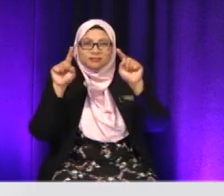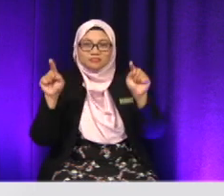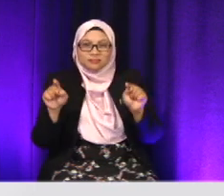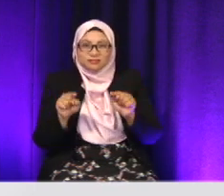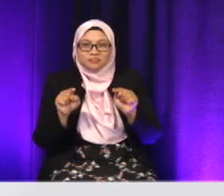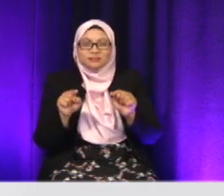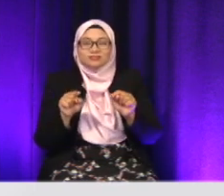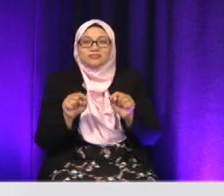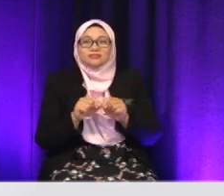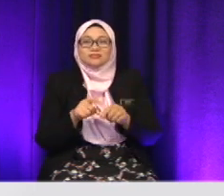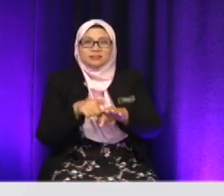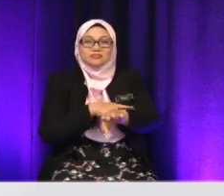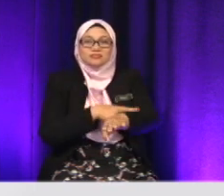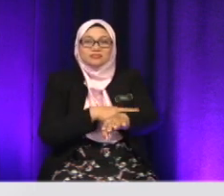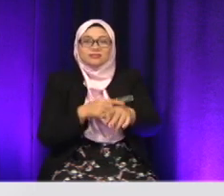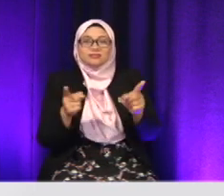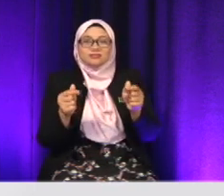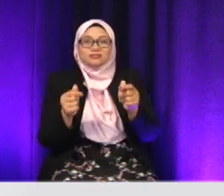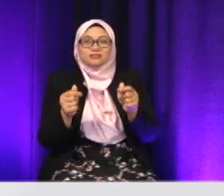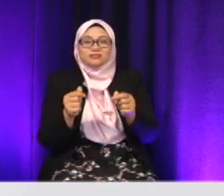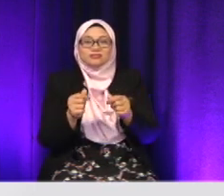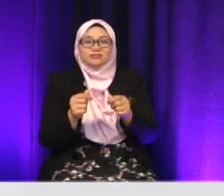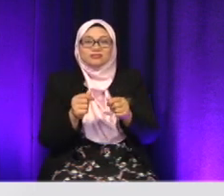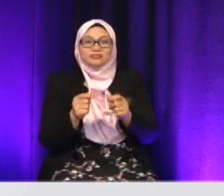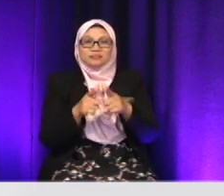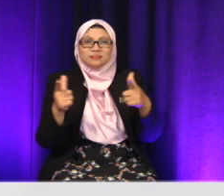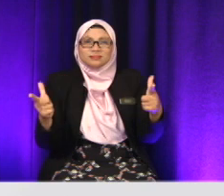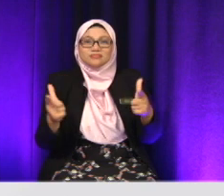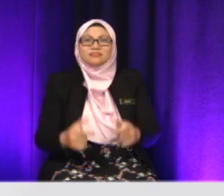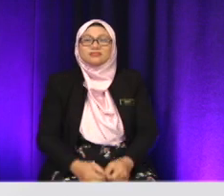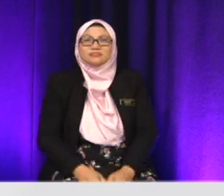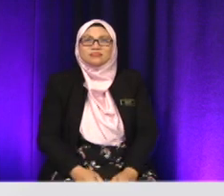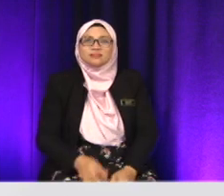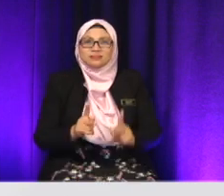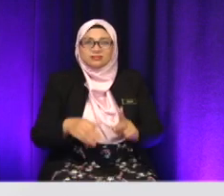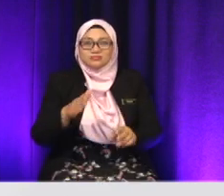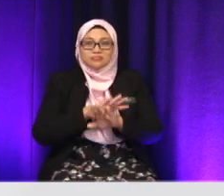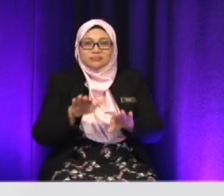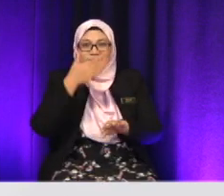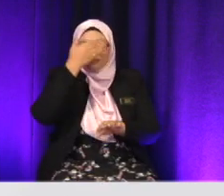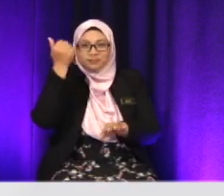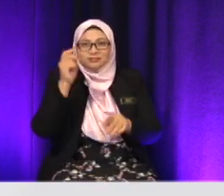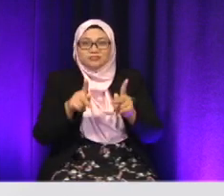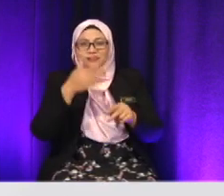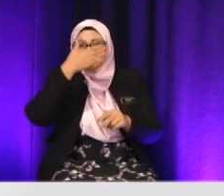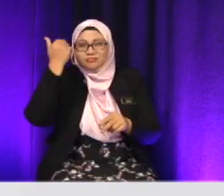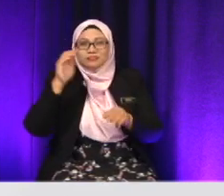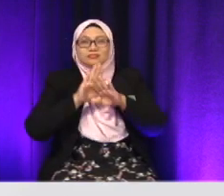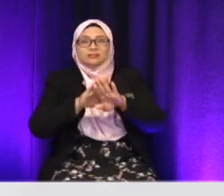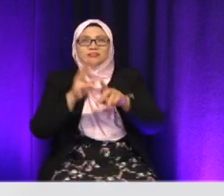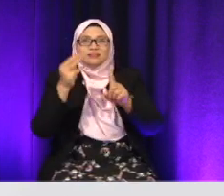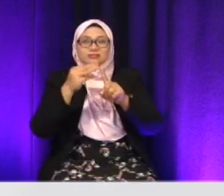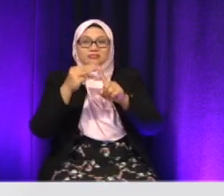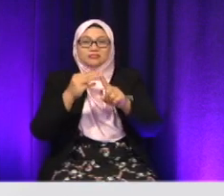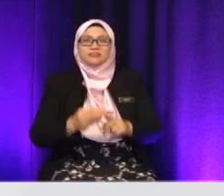kalau kamu lupa maka akan tolak lah oke so itu jawaban dia